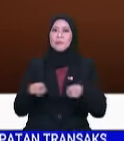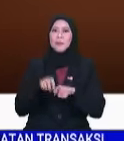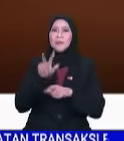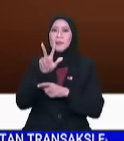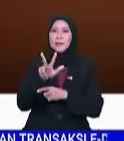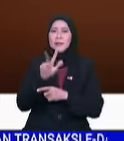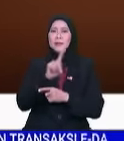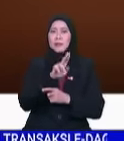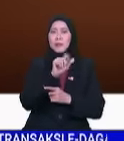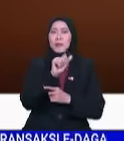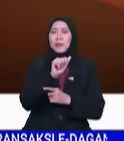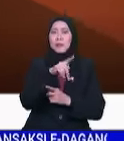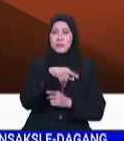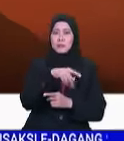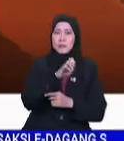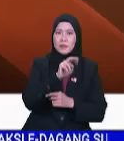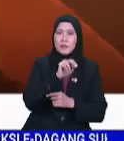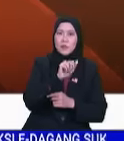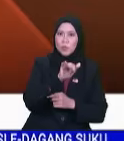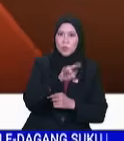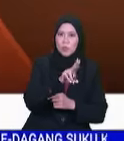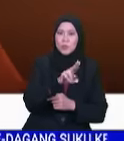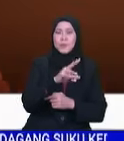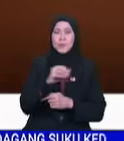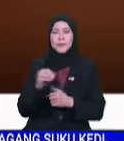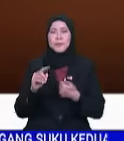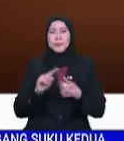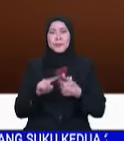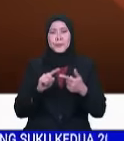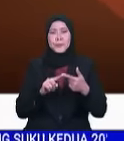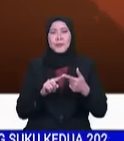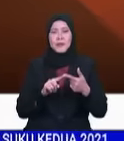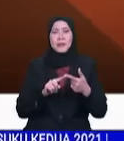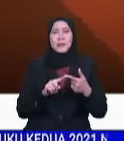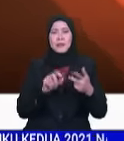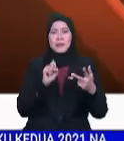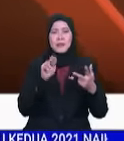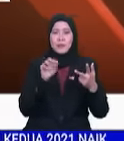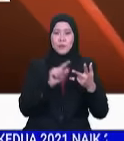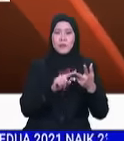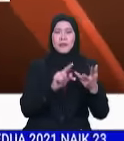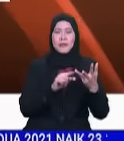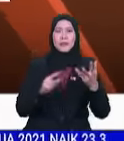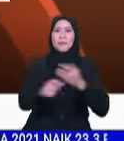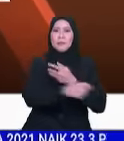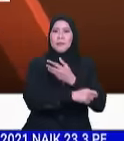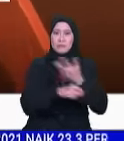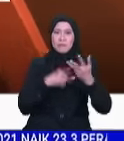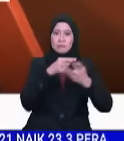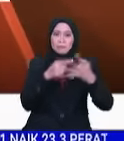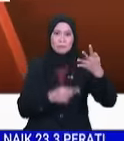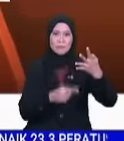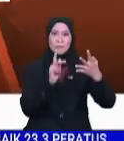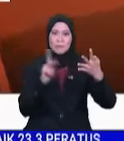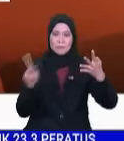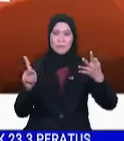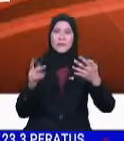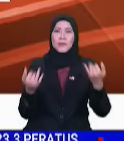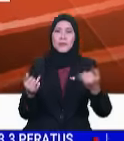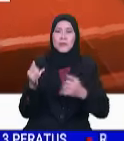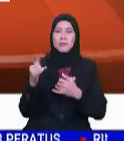Kuala Penyu iaitu Sarap, Menumbuk Darat dan Sekalong serta Taman Jindo Fasa 5 di Kota Kinabalu. Bagaimanapun,